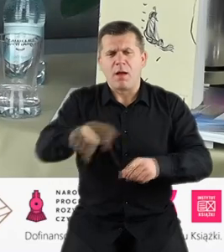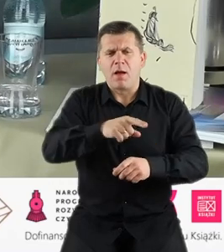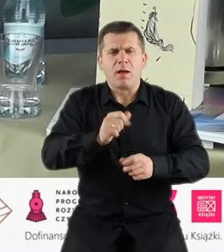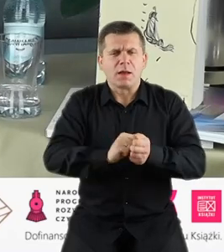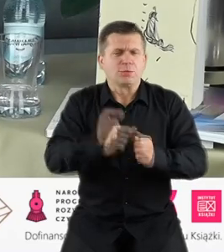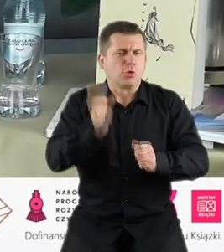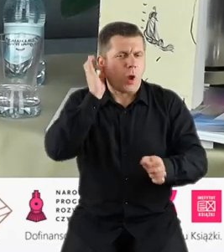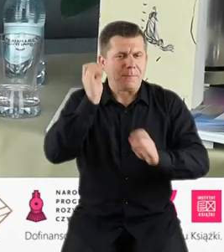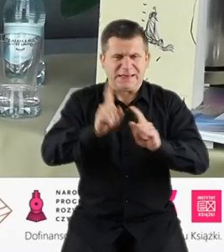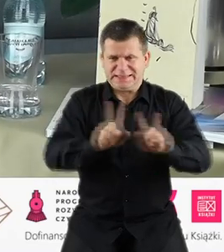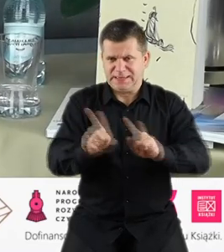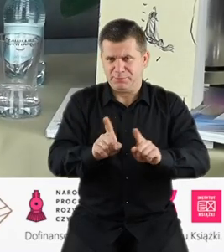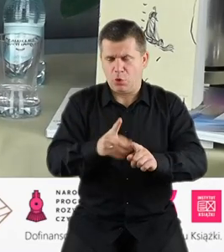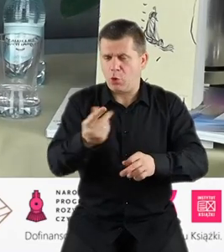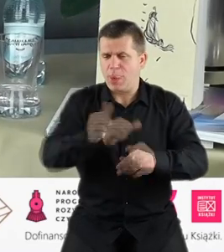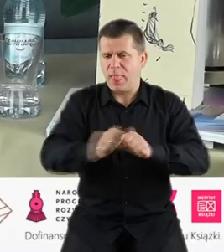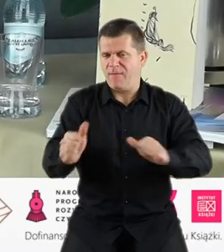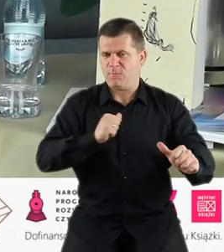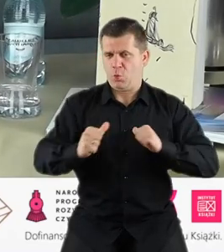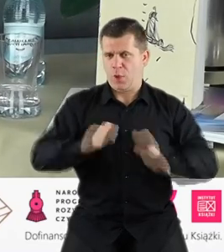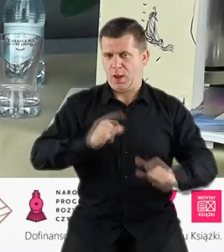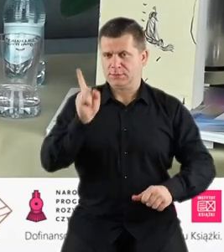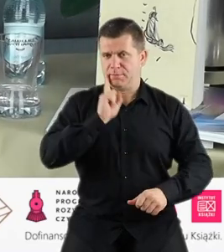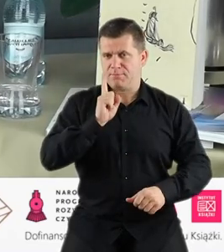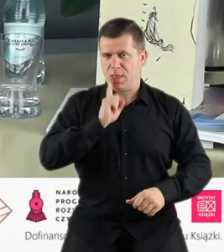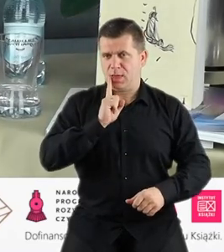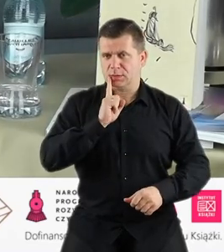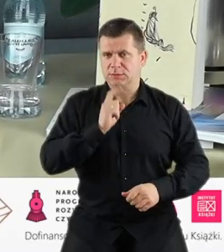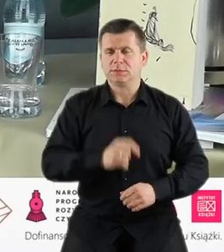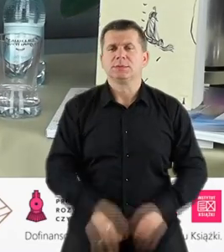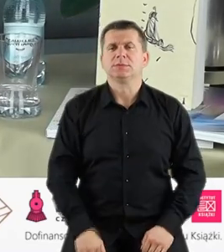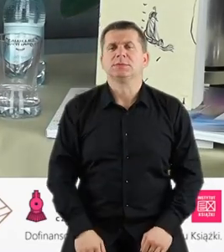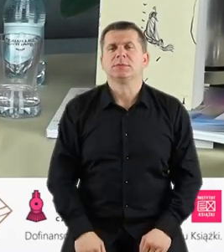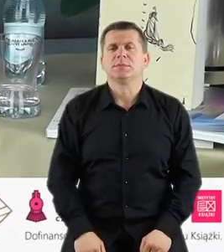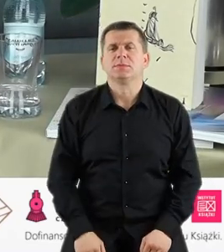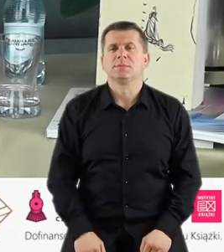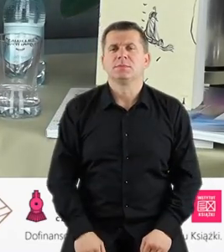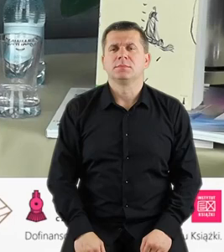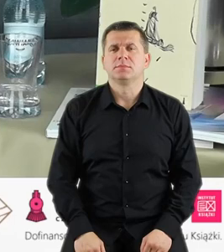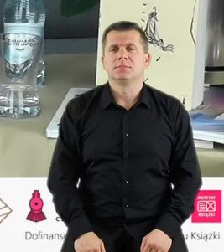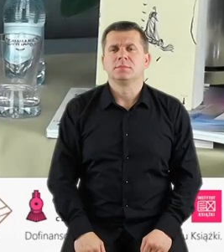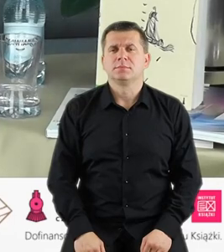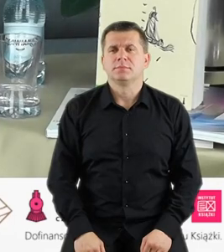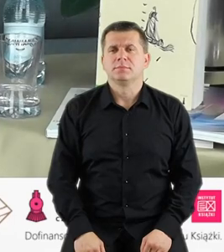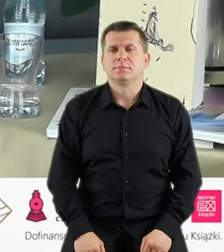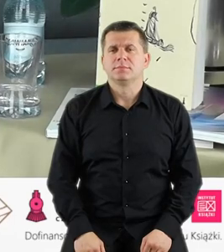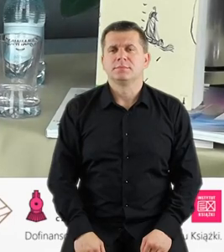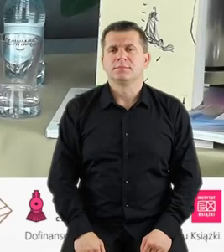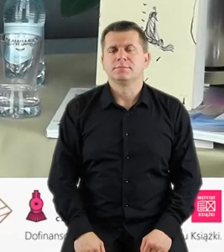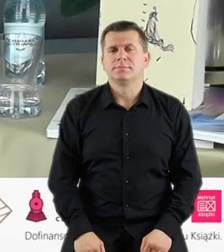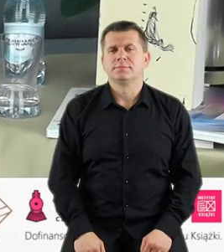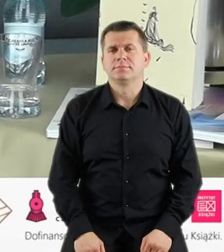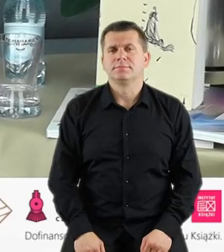kobiecy symbol. To nie jest władza męska, tak? Tam nie ma tych rumpli,